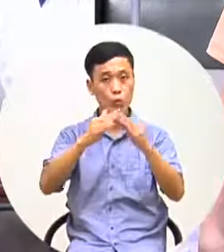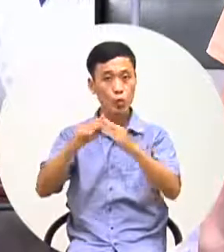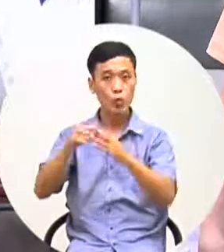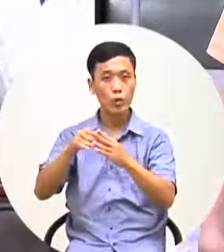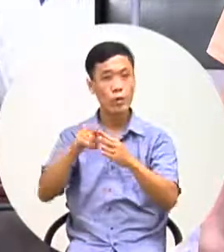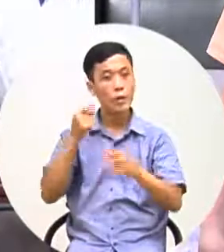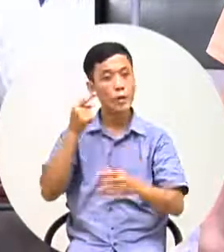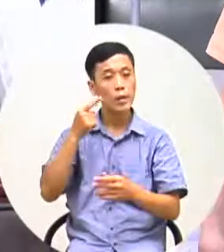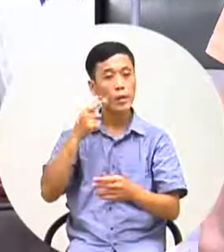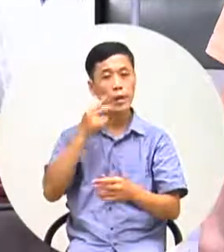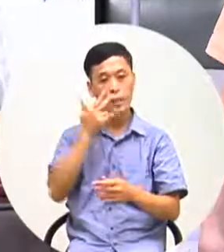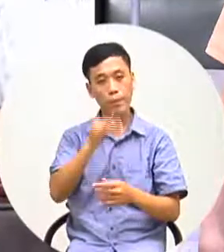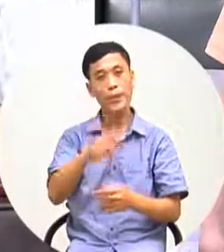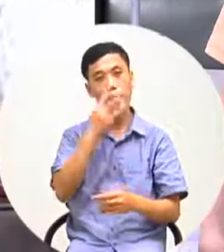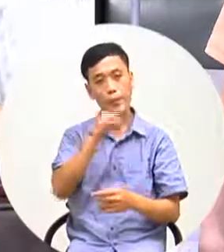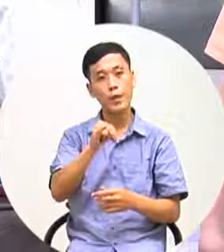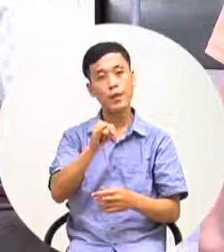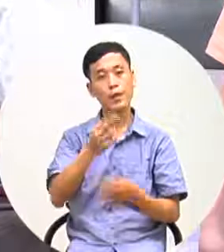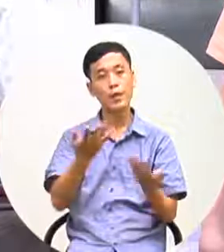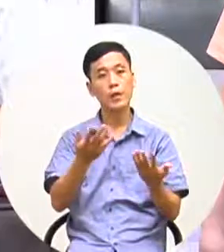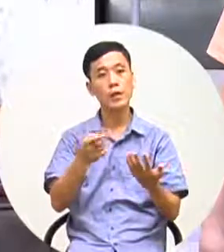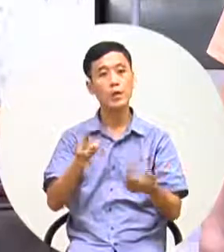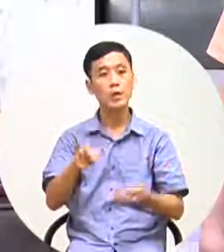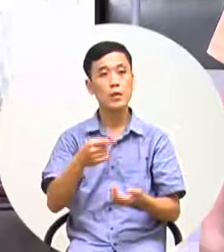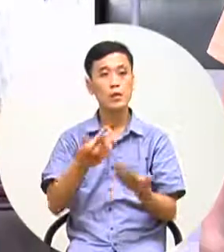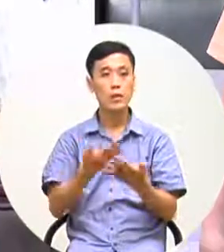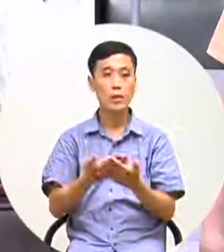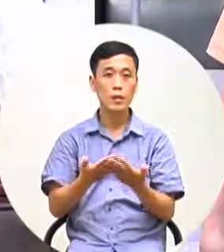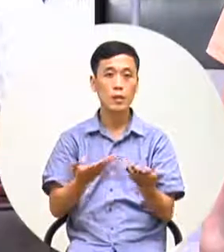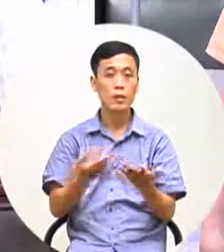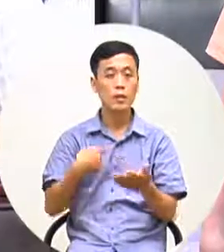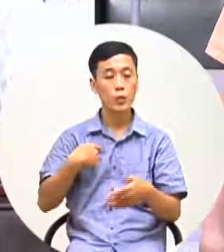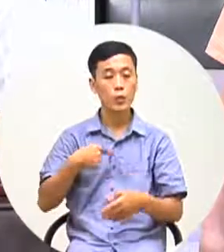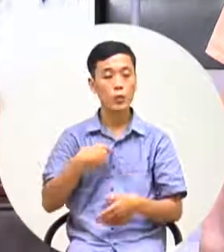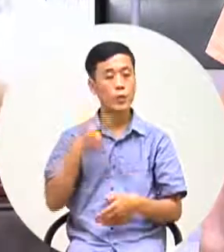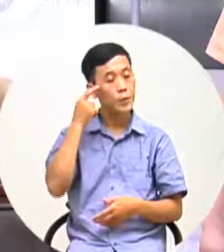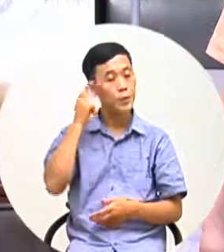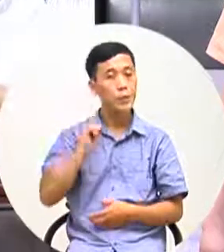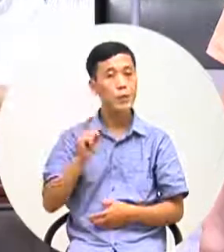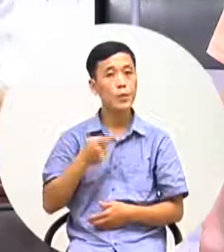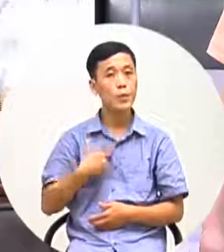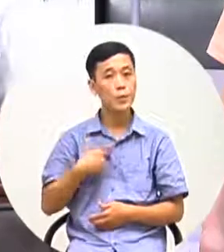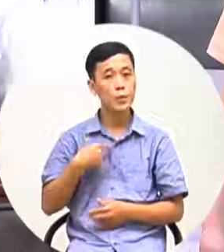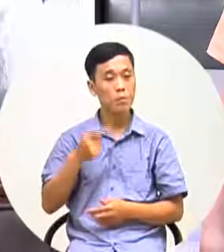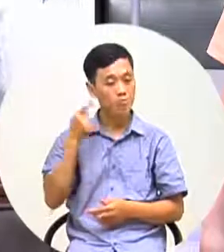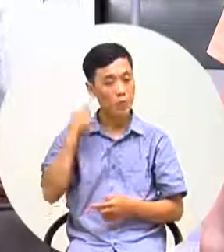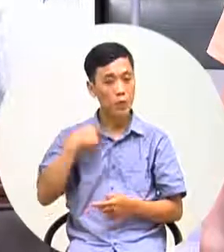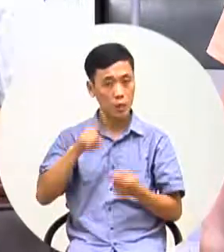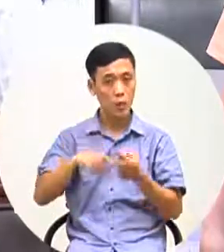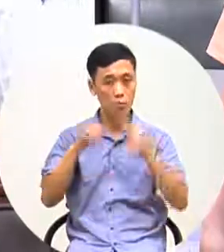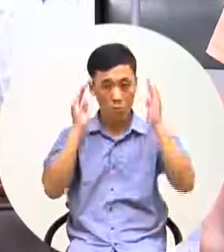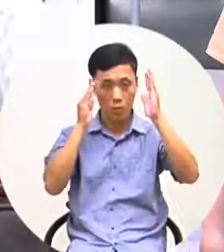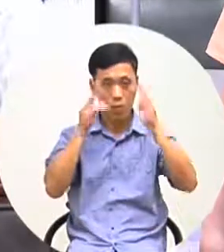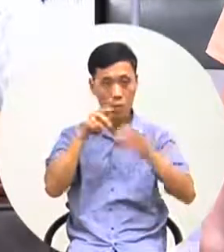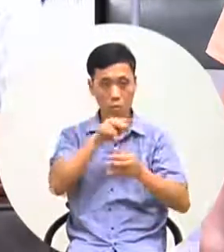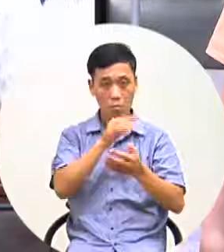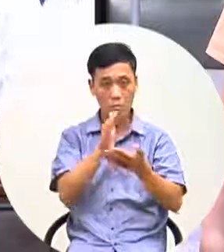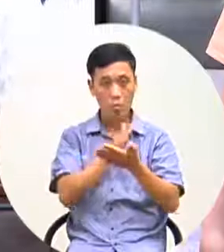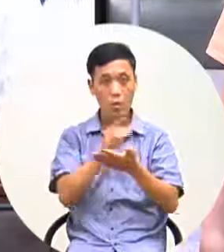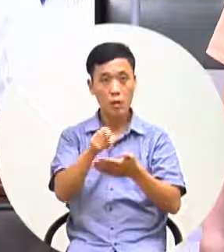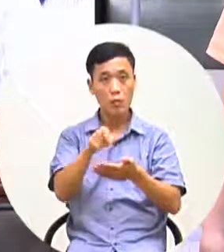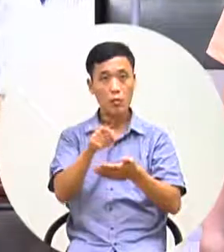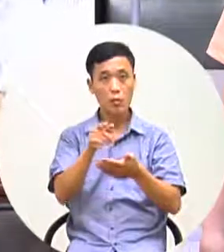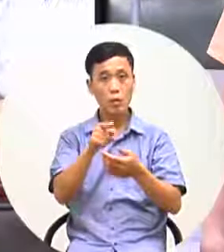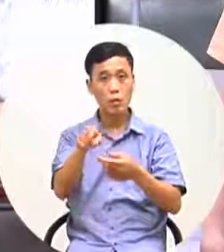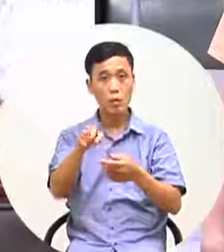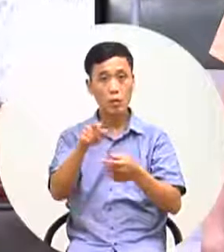讲个歹听叫情何以堪，所以徛伫阮的立场吼，阮会非常慎重对即个60几户遮住户人的观念啊，阮非常慎重的